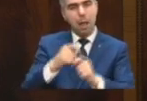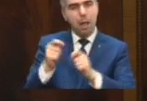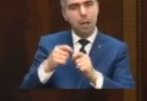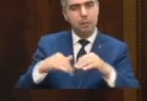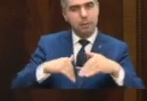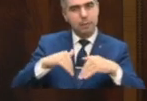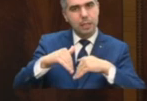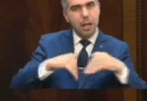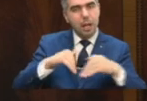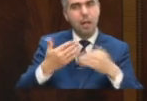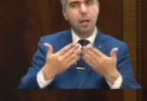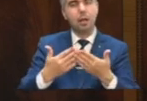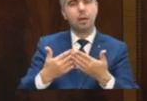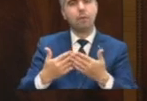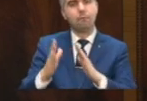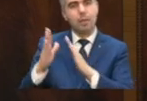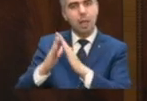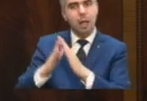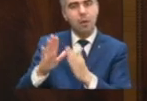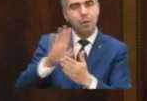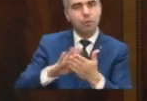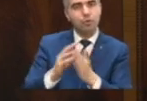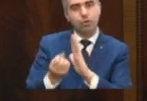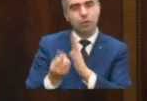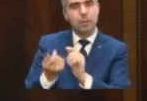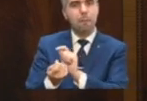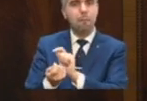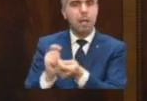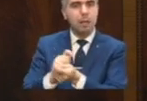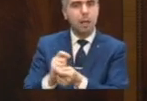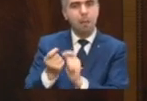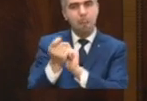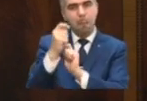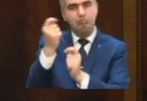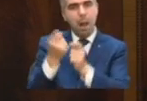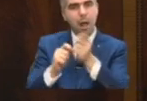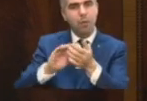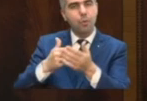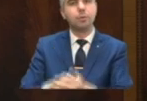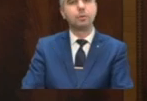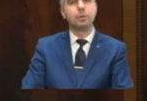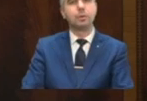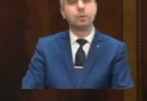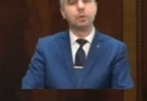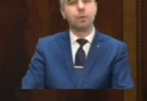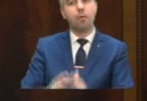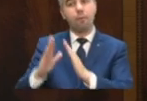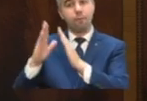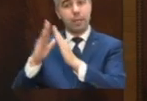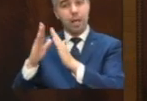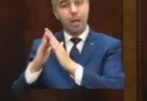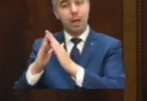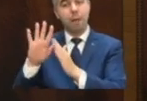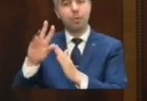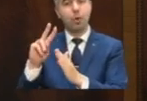المستوى المتوسط والبعيد، تجويد وثائق التعمير وتعميمها إلى غير ذلك. بالنسبة للسكن الاجتماعي لا شك أنه